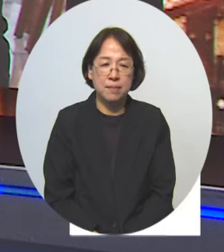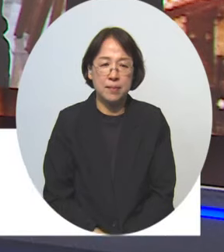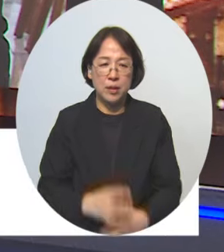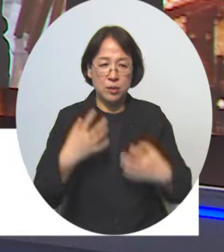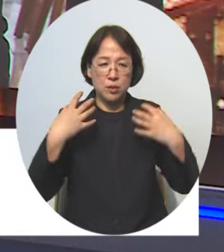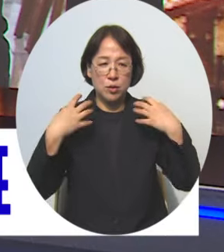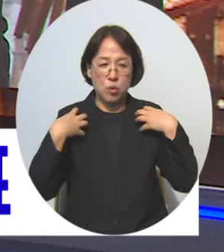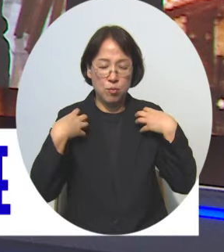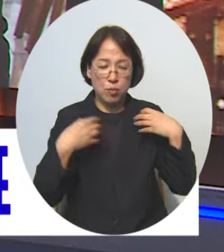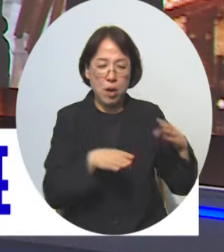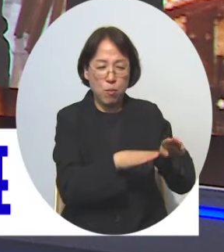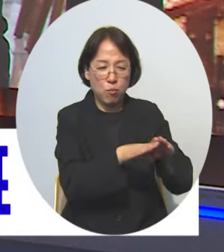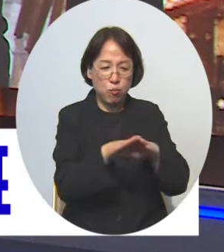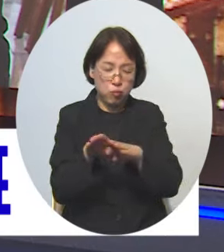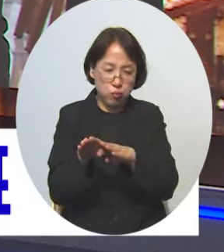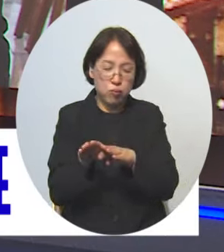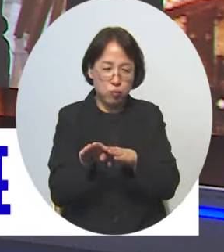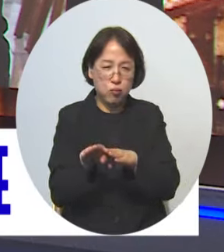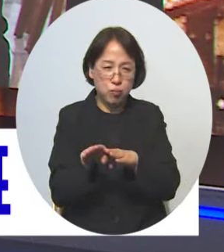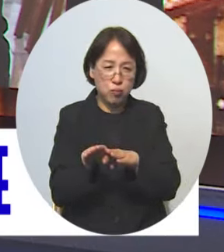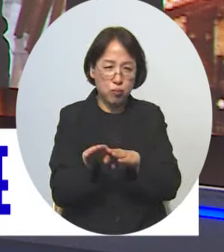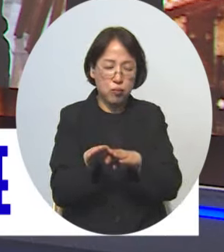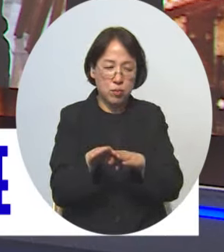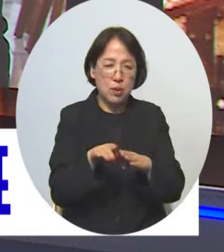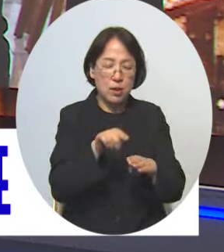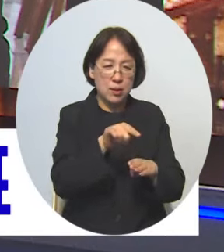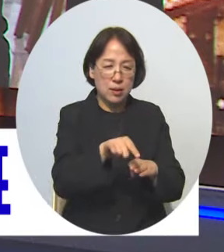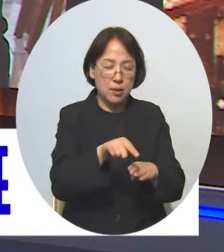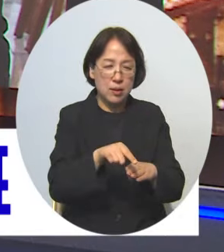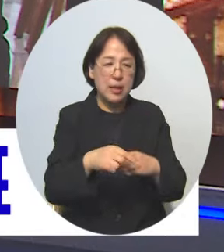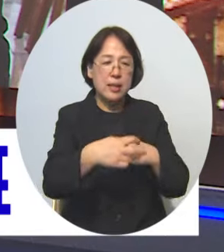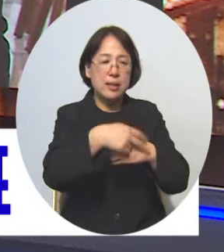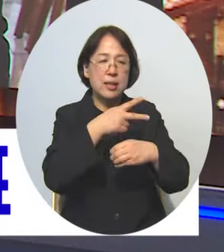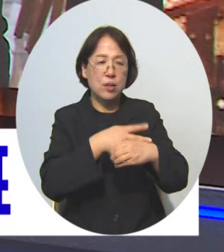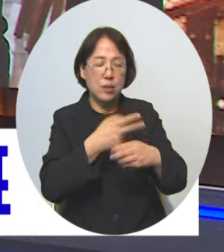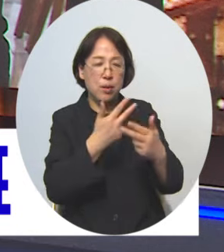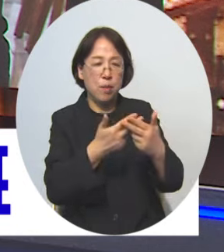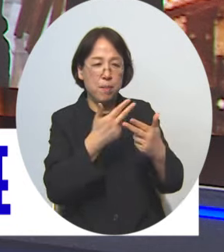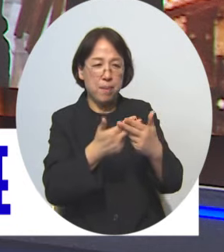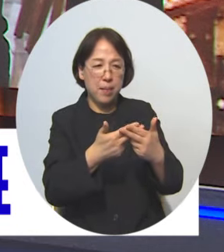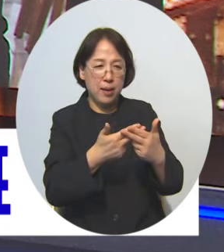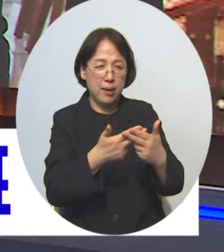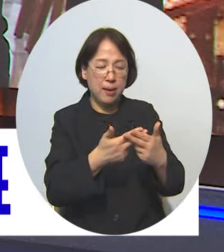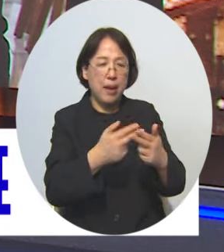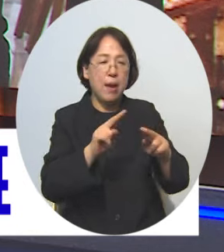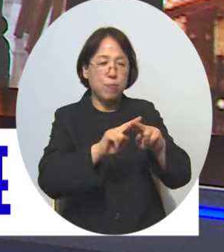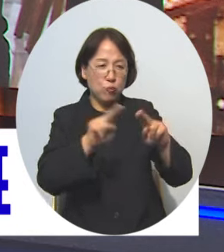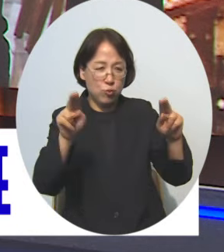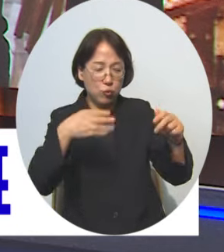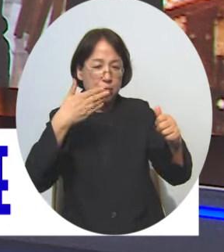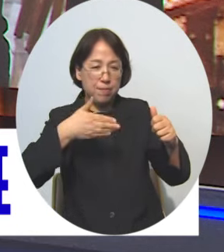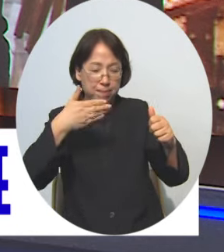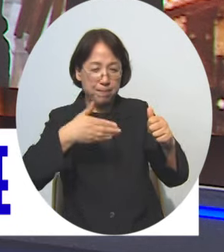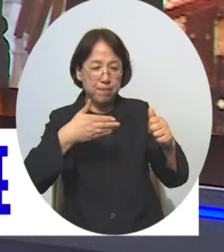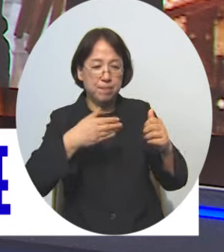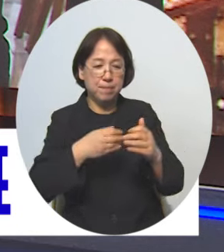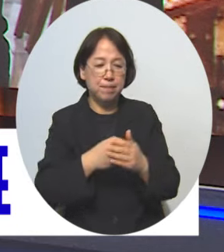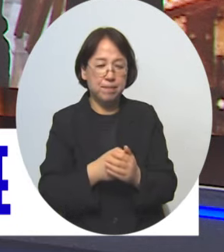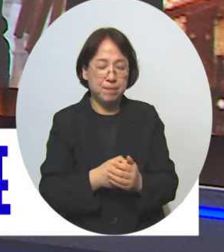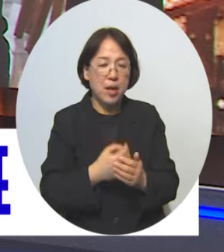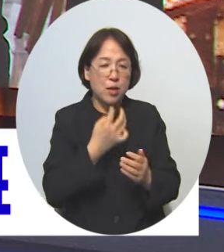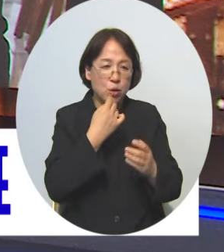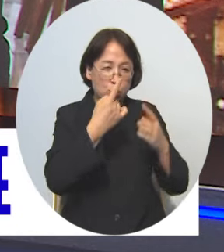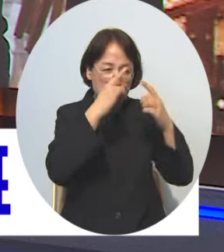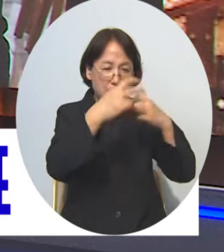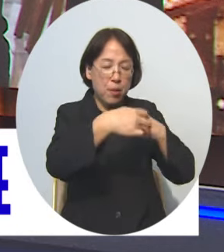정부가 무기한 휴진을 예고한 의사협회를 향해 휴진 철회를 거듭 촉구했습니다. 앞서 무기한 휴진을 시작한